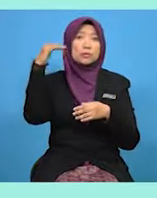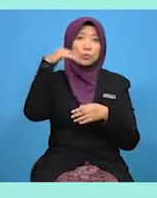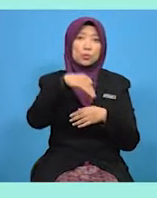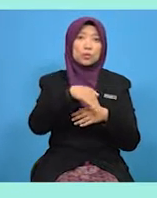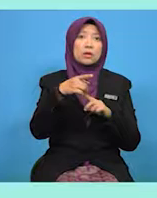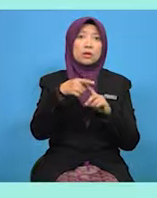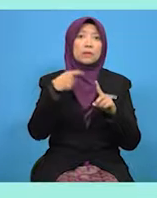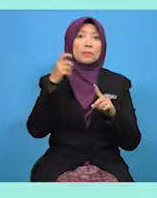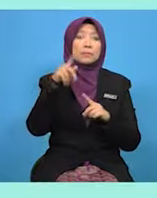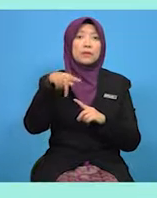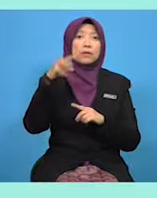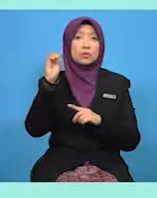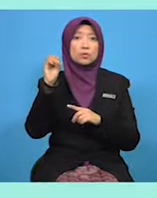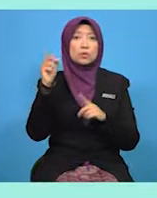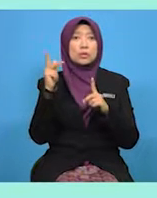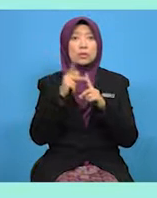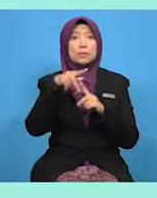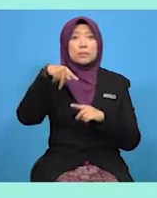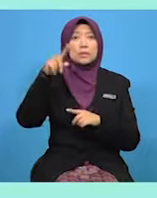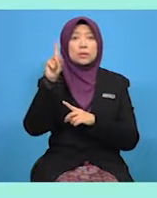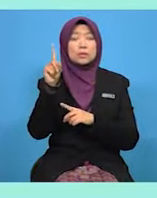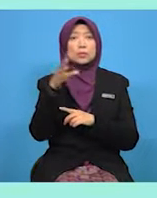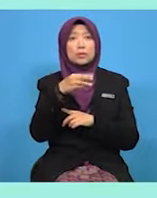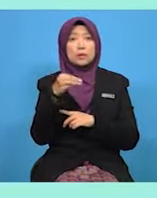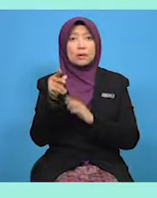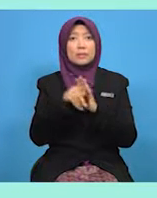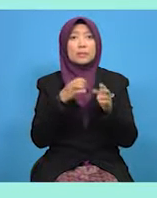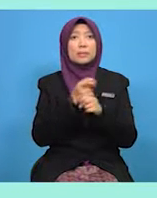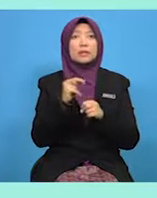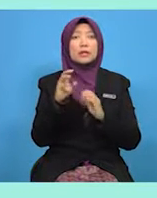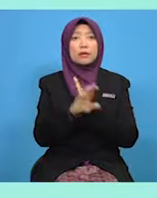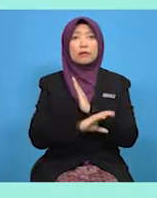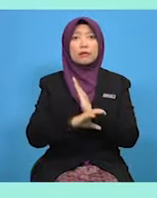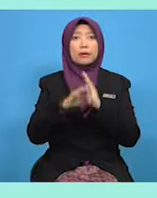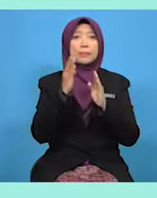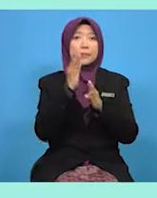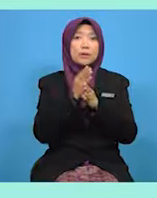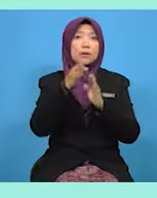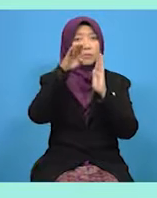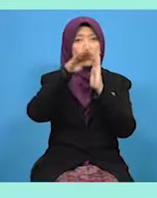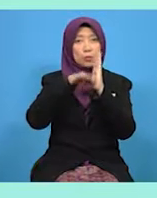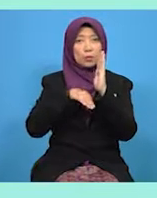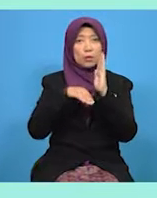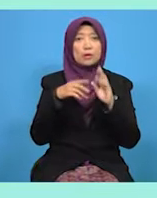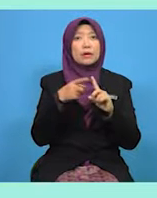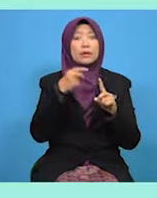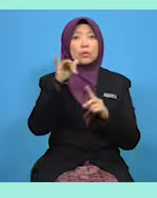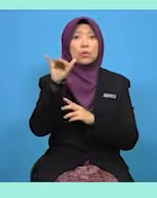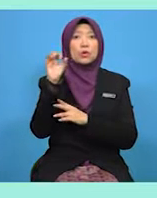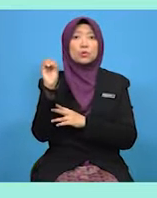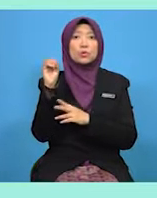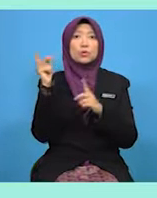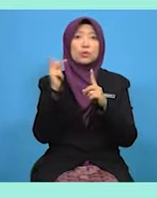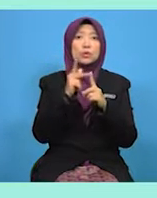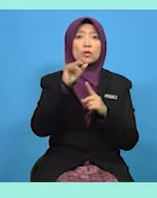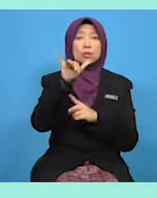P kosong ke P 1 dan pendapatan negara benar berkurang dari Y kosong ke